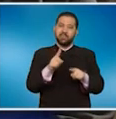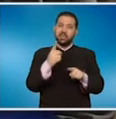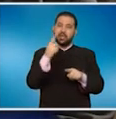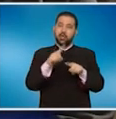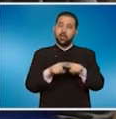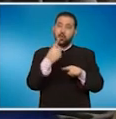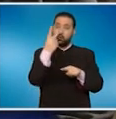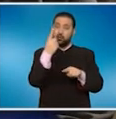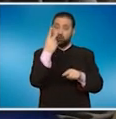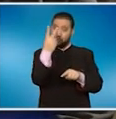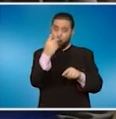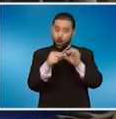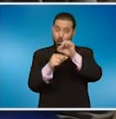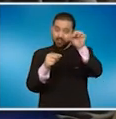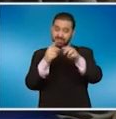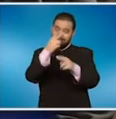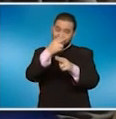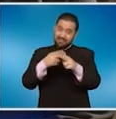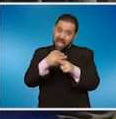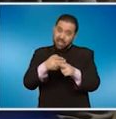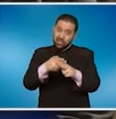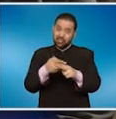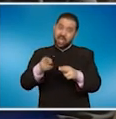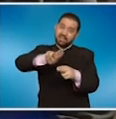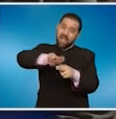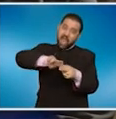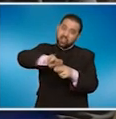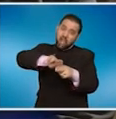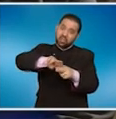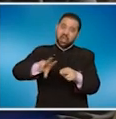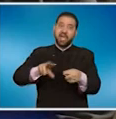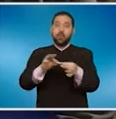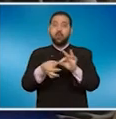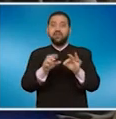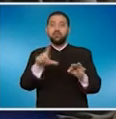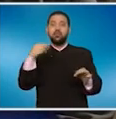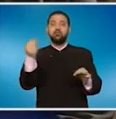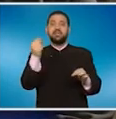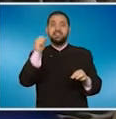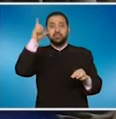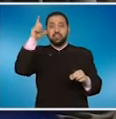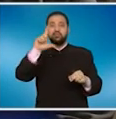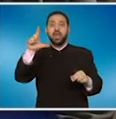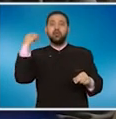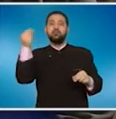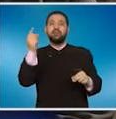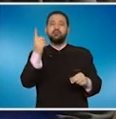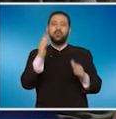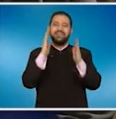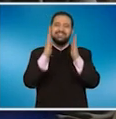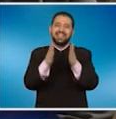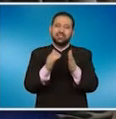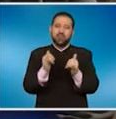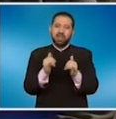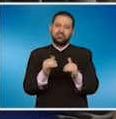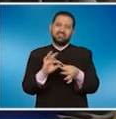tăișuri. Deci, cuvântul lui Dumnezeu, sabia Duhului este cuvântul lui Dumnezeu, înțelepciunea într-un Duhul, ci cuvântul lui Dumnezeu, dar nu în